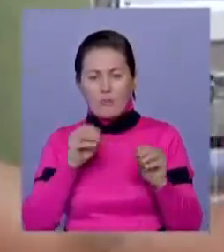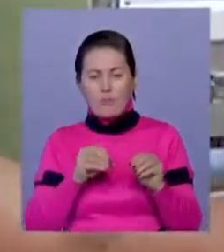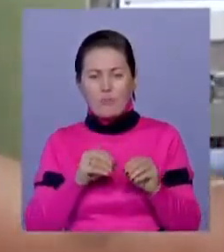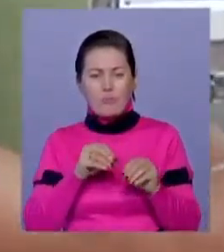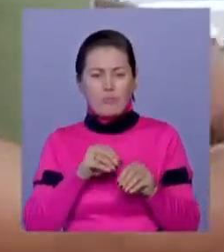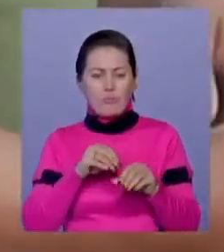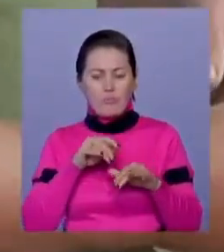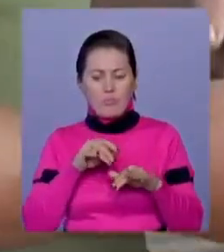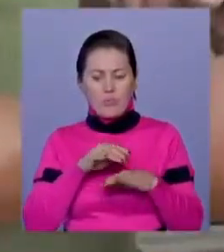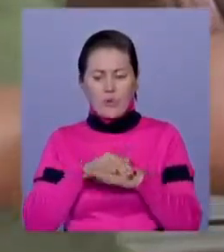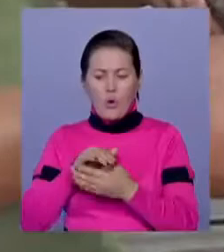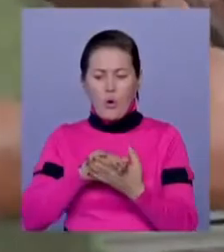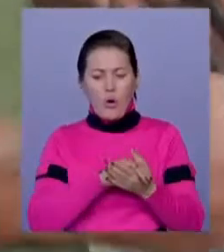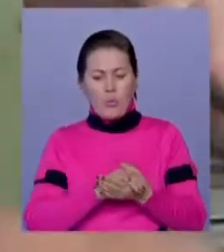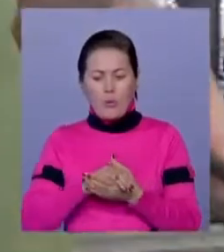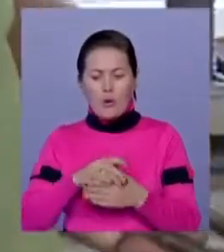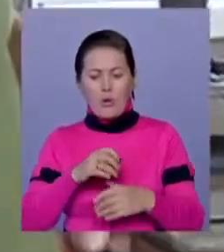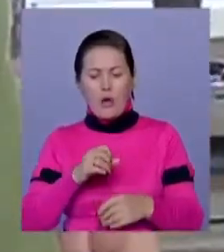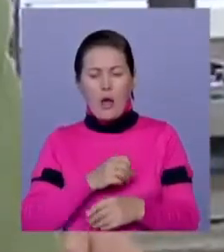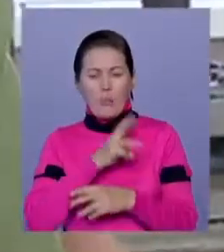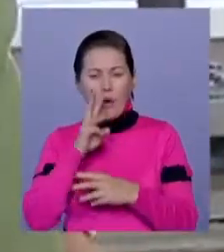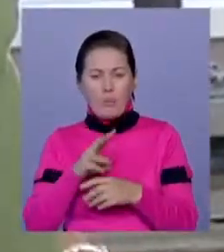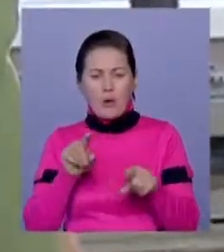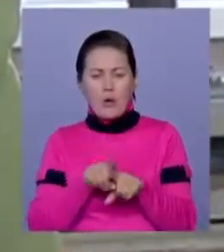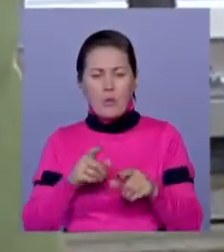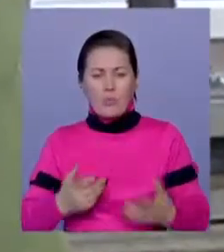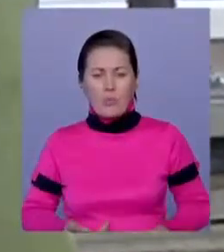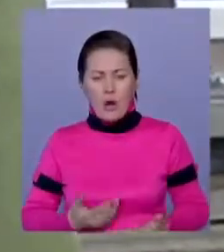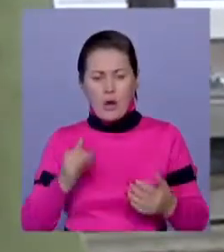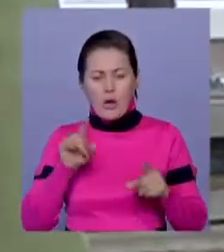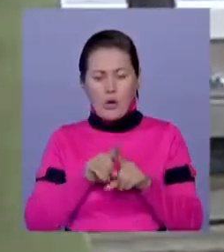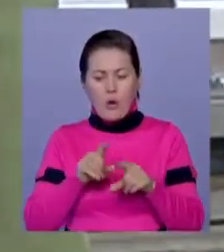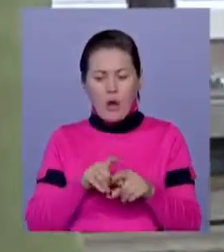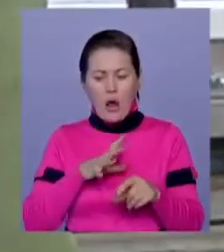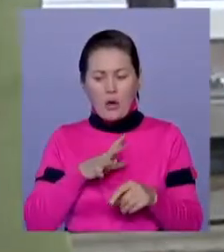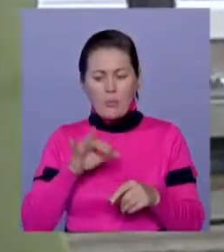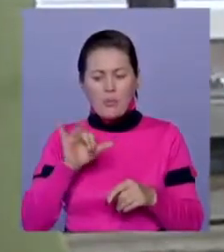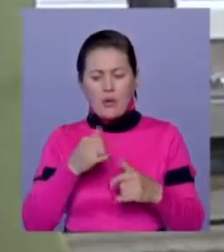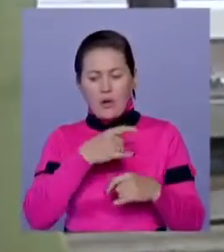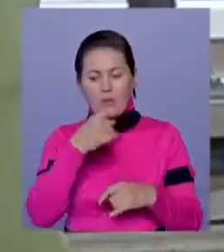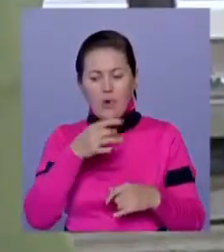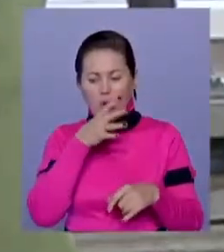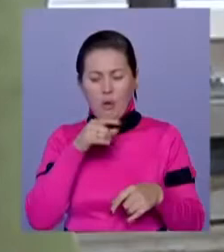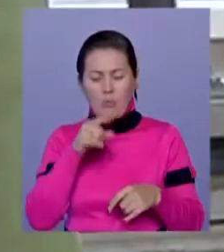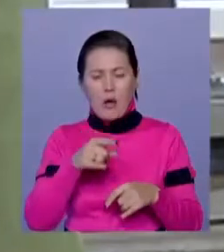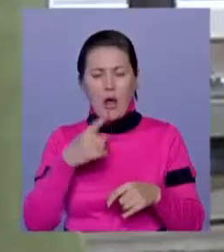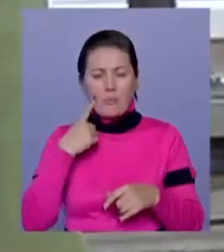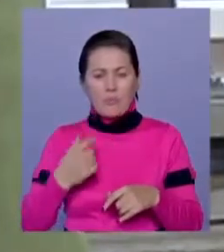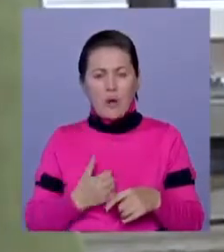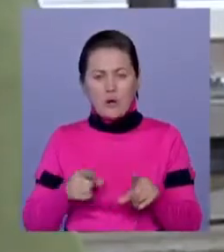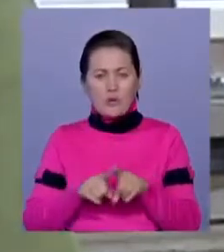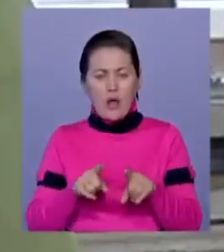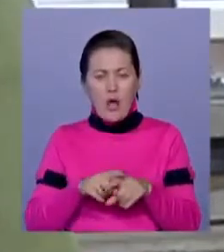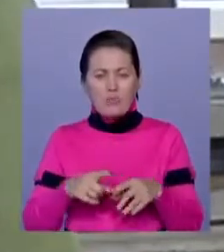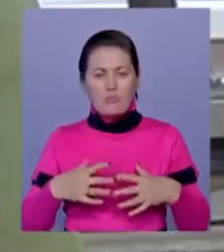саналады. Бейбіт заманда халықты тұрмыстық затпен қамтамасыз етсе, атқа қонған алмағайып заманда мыңдаған әскерді мынандай